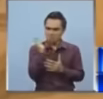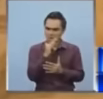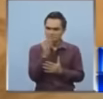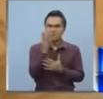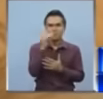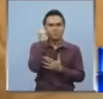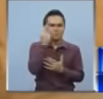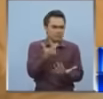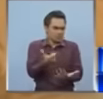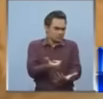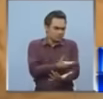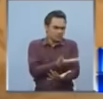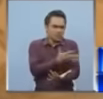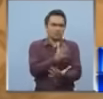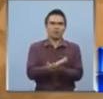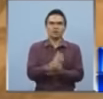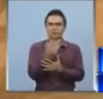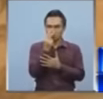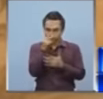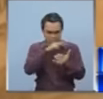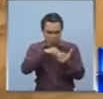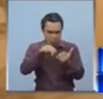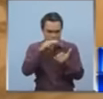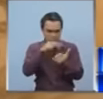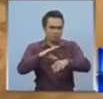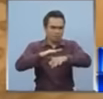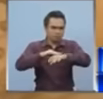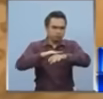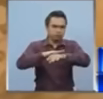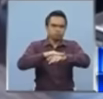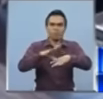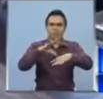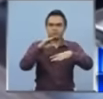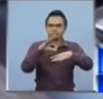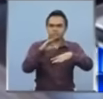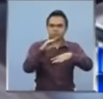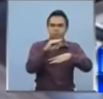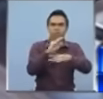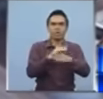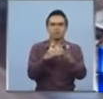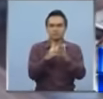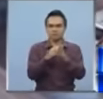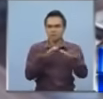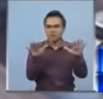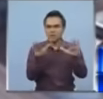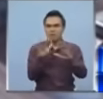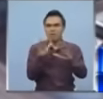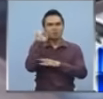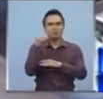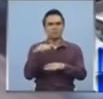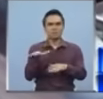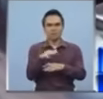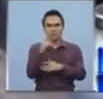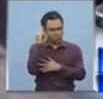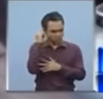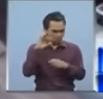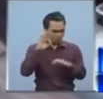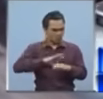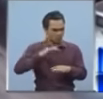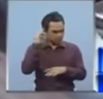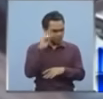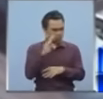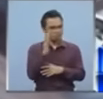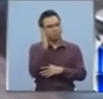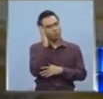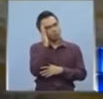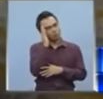ฟอร์มารีนตรงกันข้ามค่ะเนื้อตัวกลับอ่อนนิ่มมีสีผิวเหมือนคนปกติเมื่อจับดูตัวยังอุดๆคล้ายคนนอนหลับ